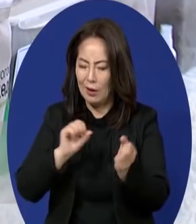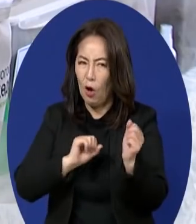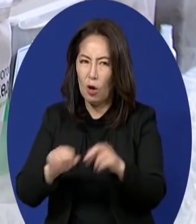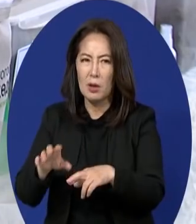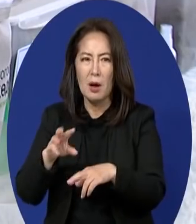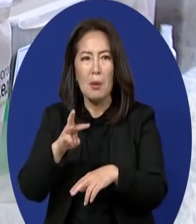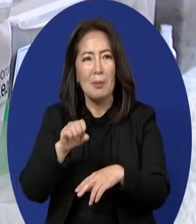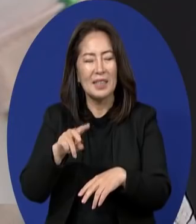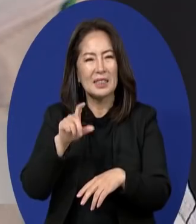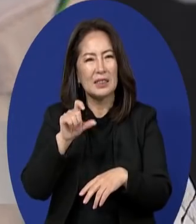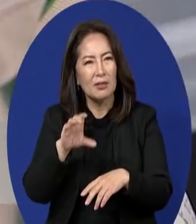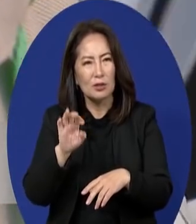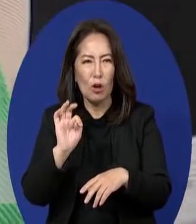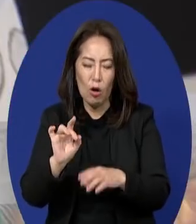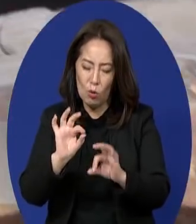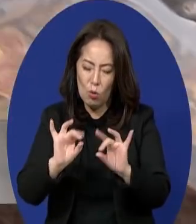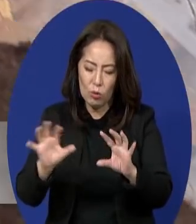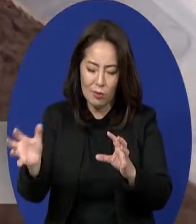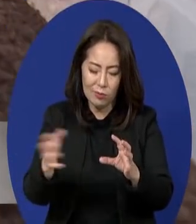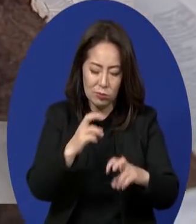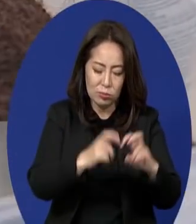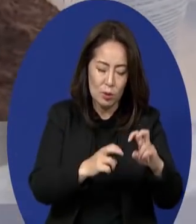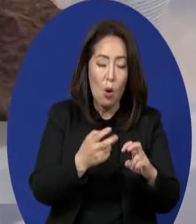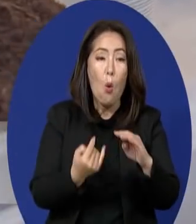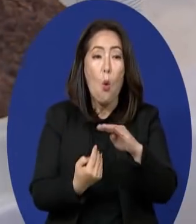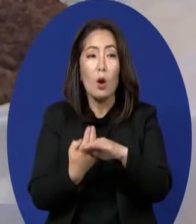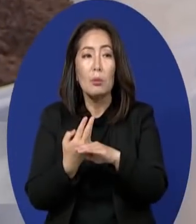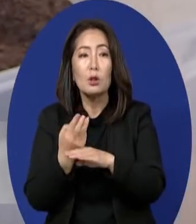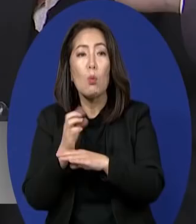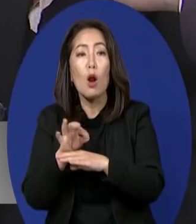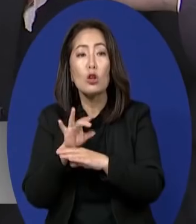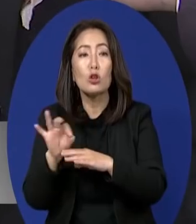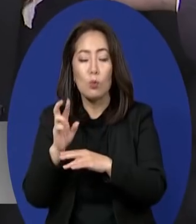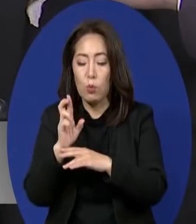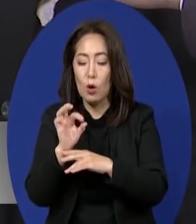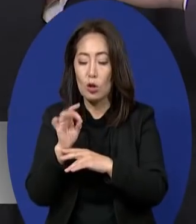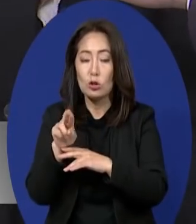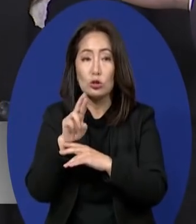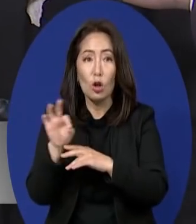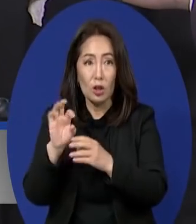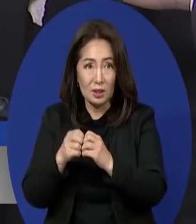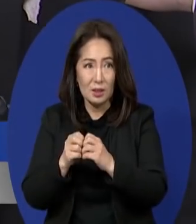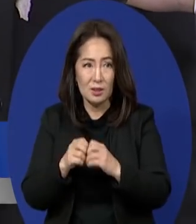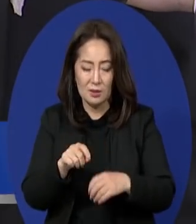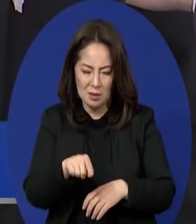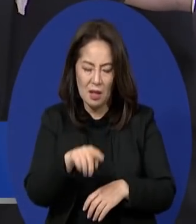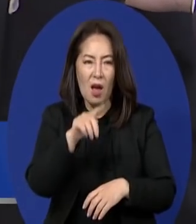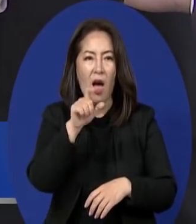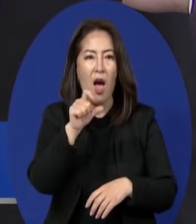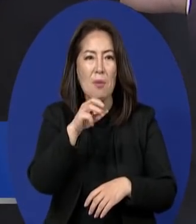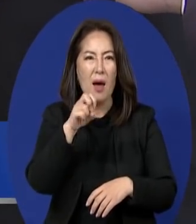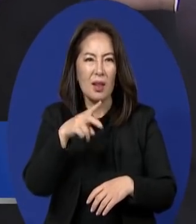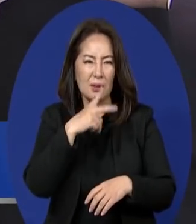малын сэвс болон бусад хог хаягдлыг боловсруулж ургамлын бордоо гарган авч эхэлжээ. Имэл дээр чинь тэгээд үнэр ороод ингээл бүр амар